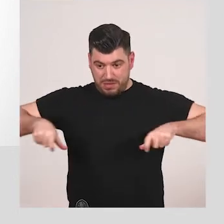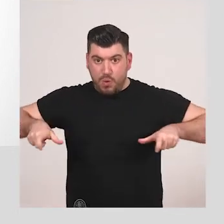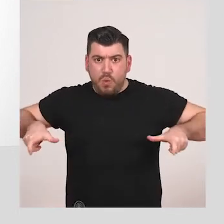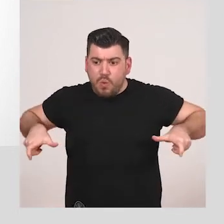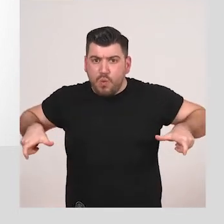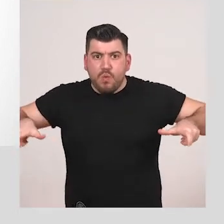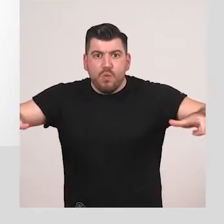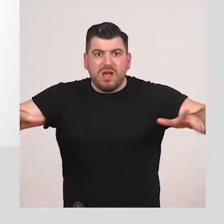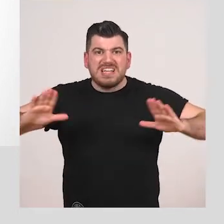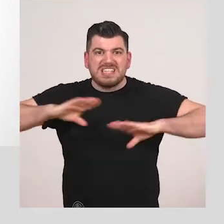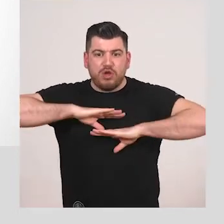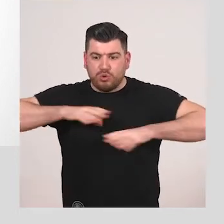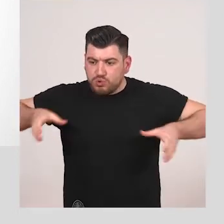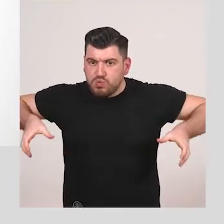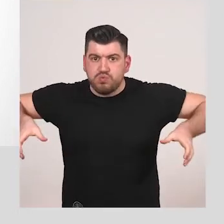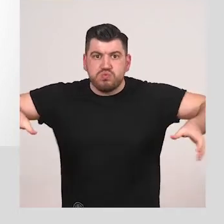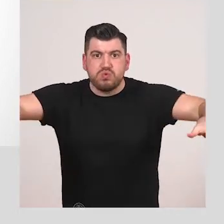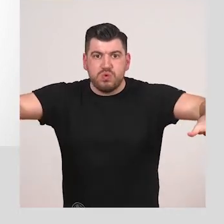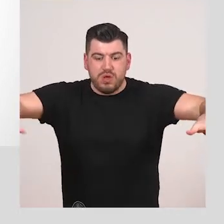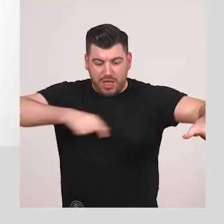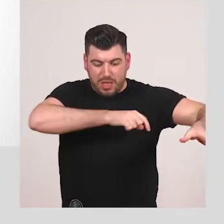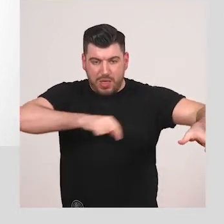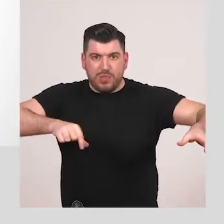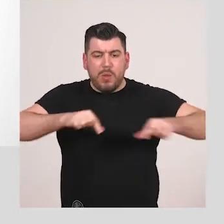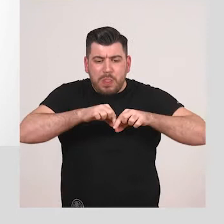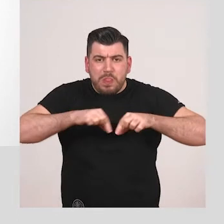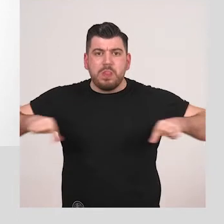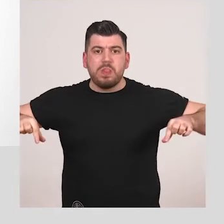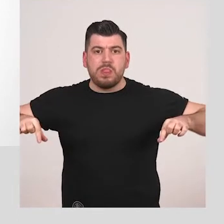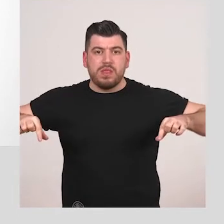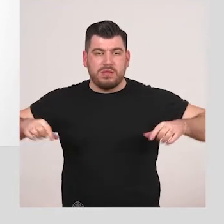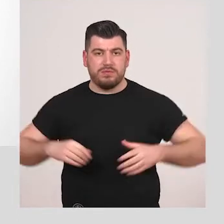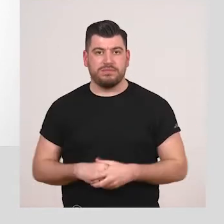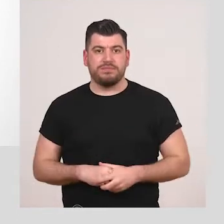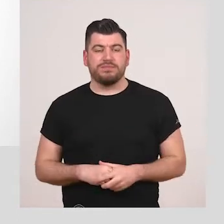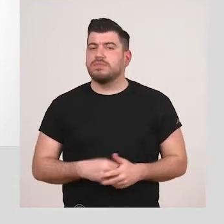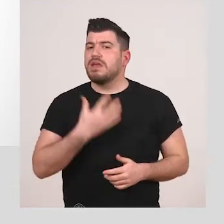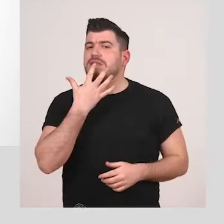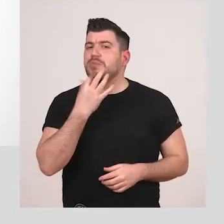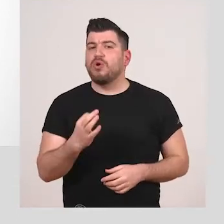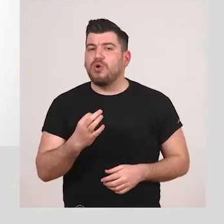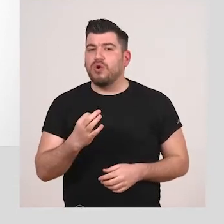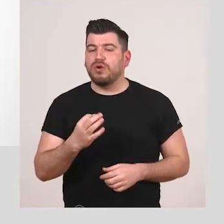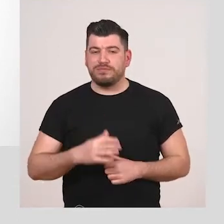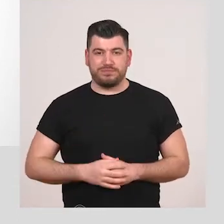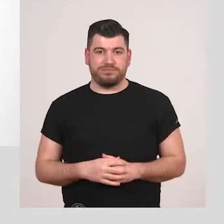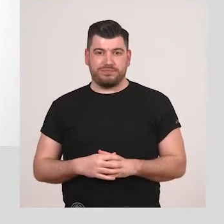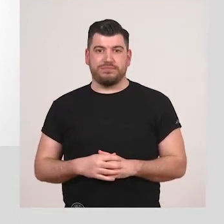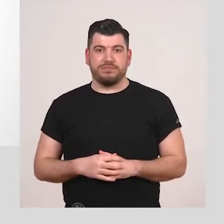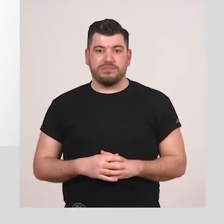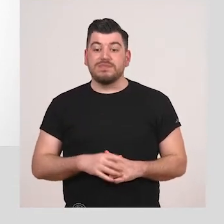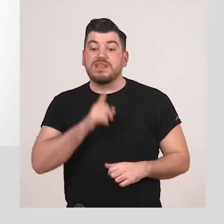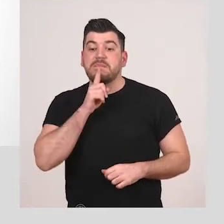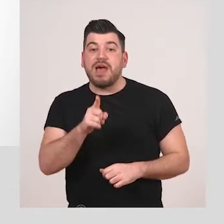οπλιτών και άφησε λίγους στρατιώτες στο κέντρο. Για ποιο λόγο? Με αυτή